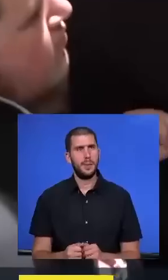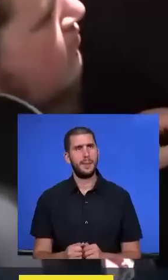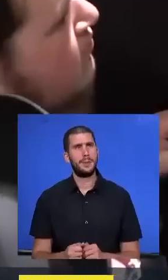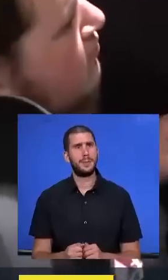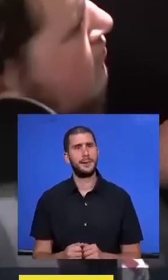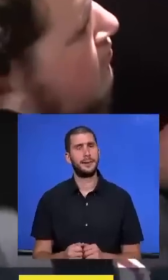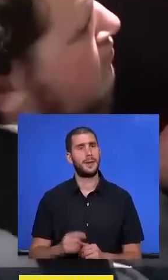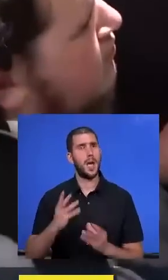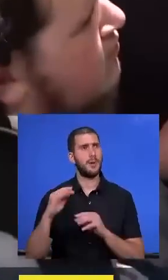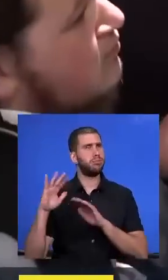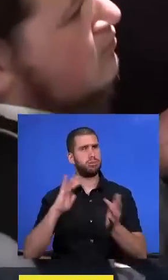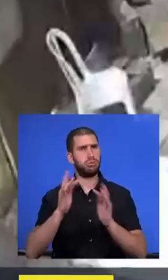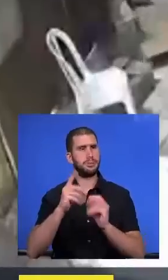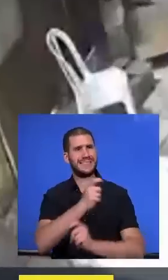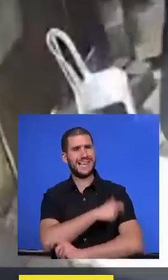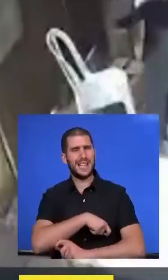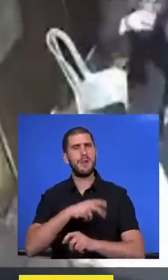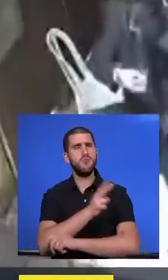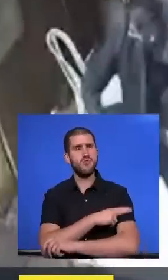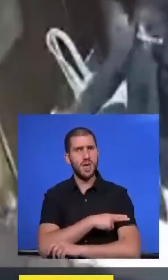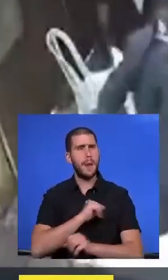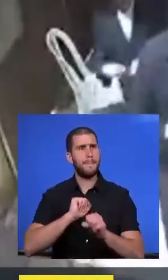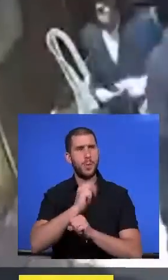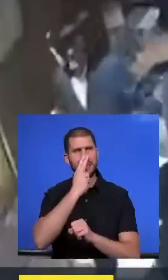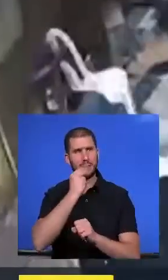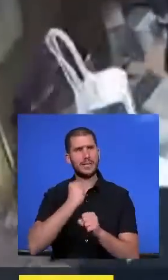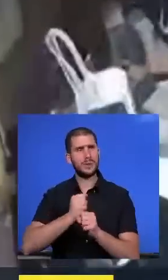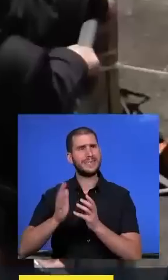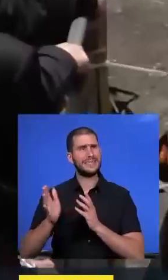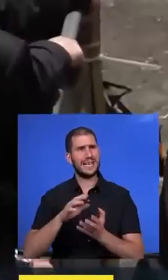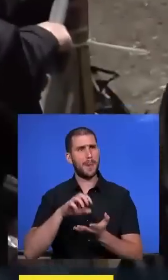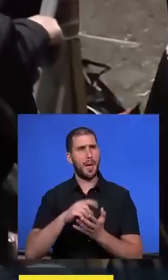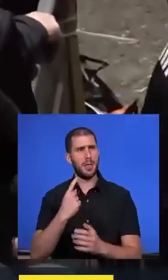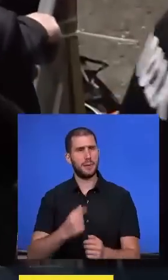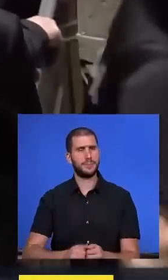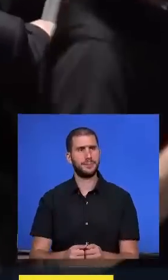המונים התעמתו עם הסדרנים והמשטרה ומחו על הניסיון לעשות סדר באתר.